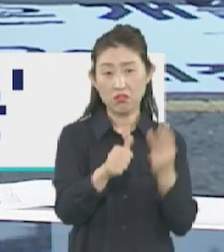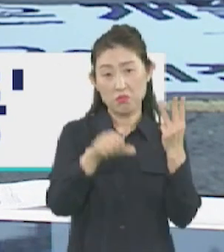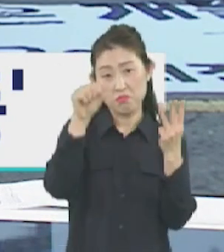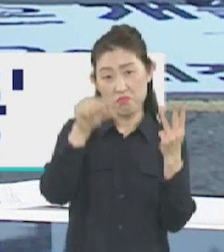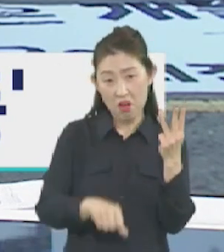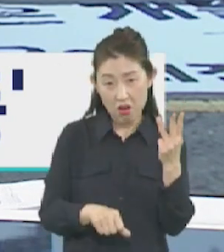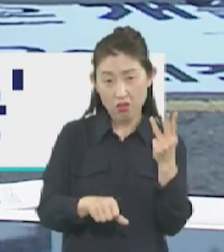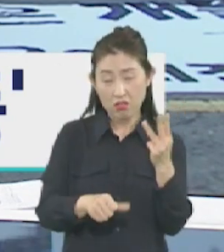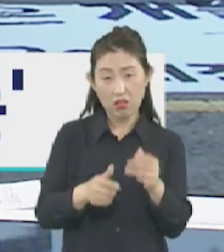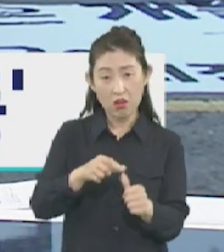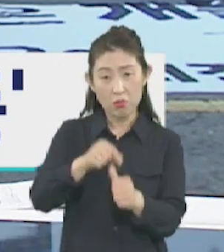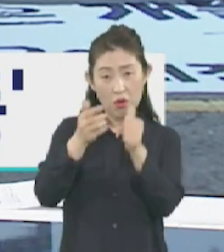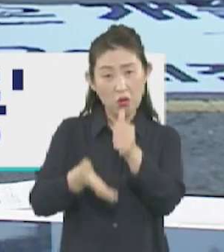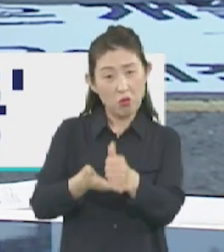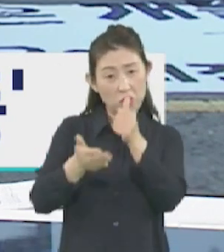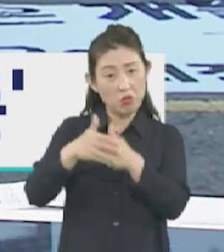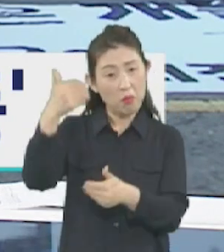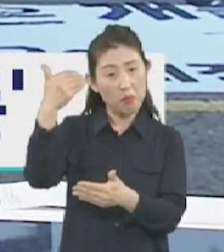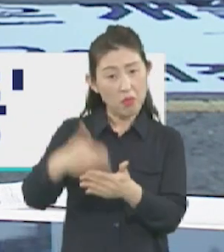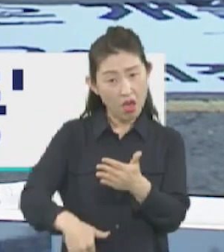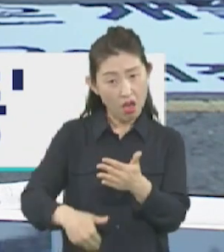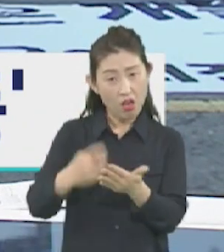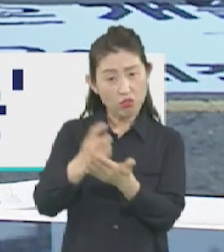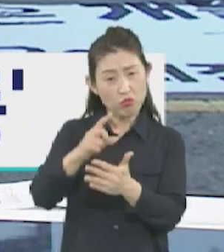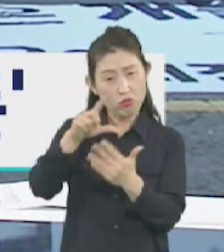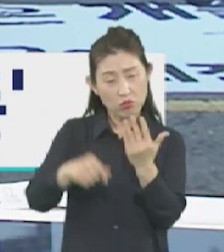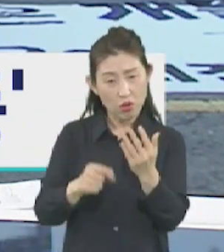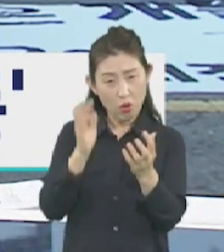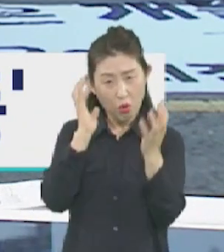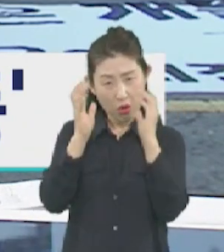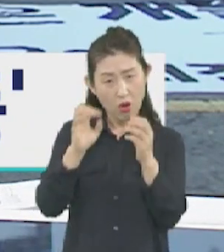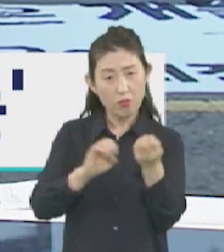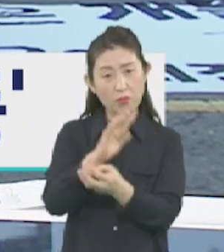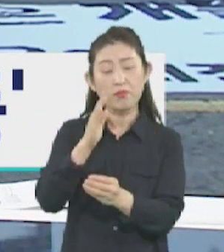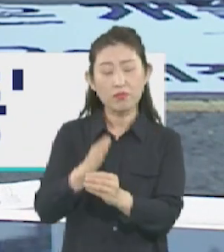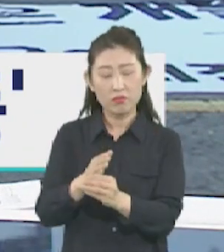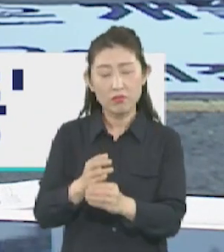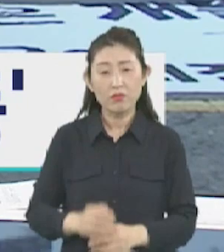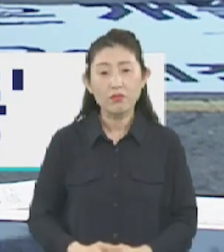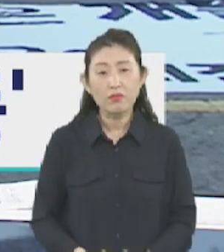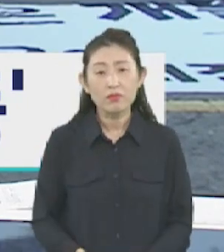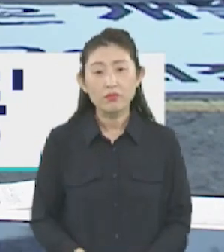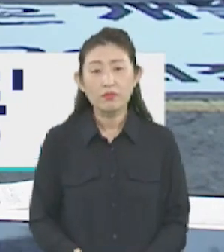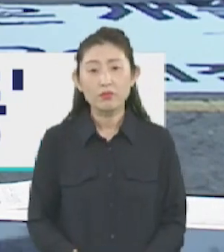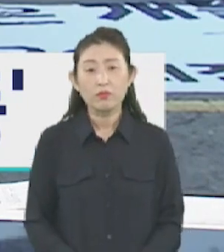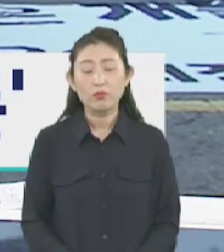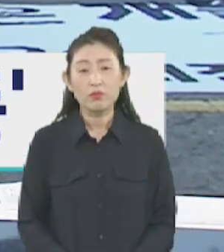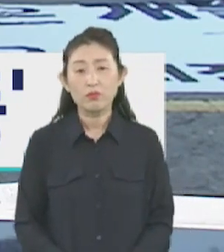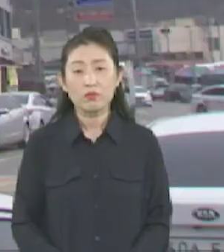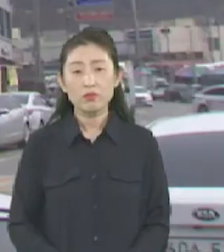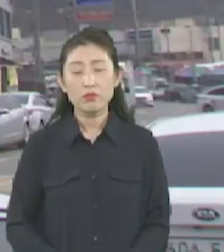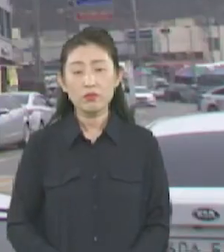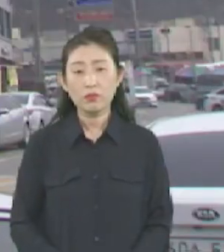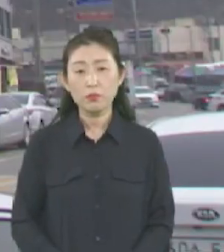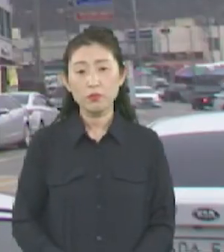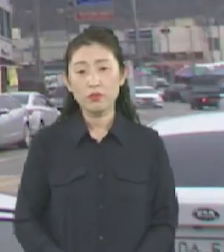기초단체장도 3선 낙선자 공천 배제 규정으로 혼란을 겪고 있습니다. 강진환 기자가 취재했습니다.